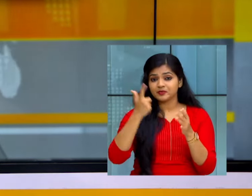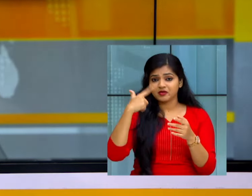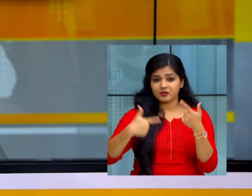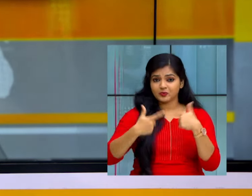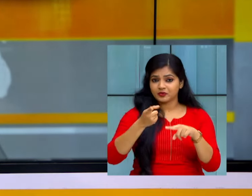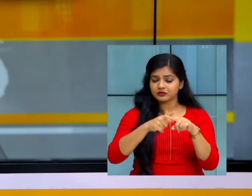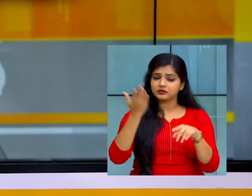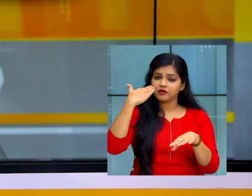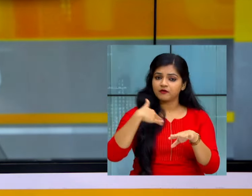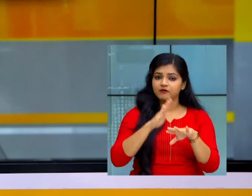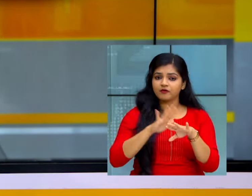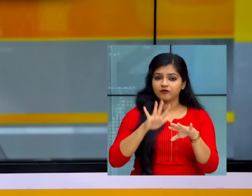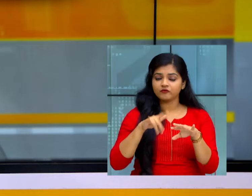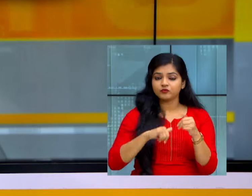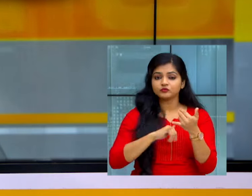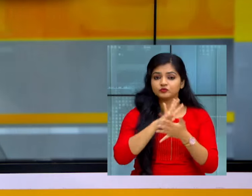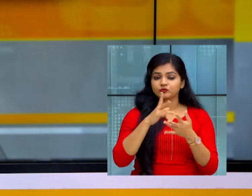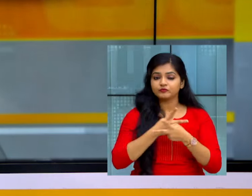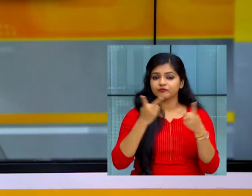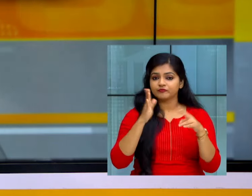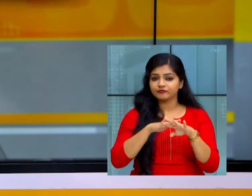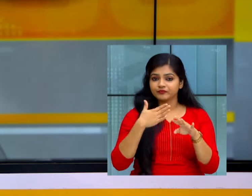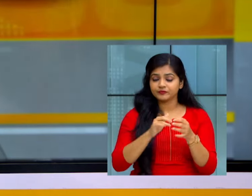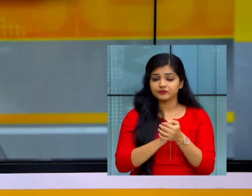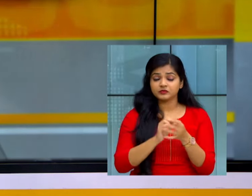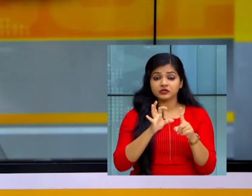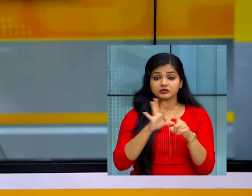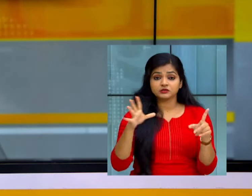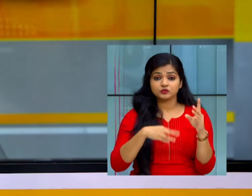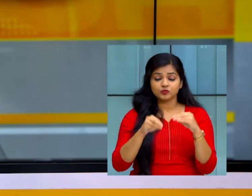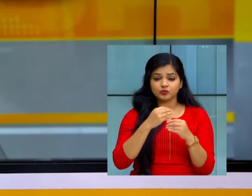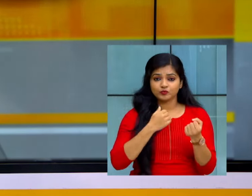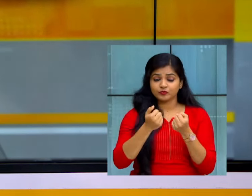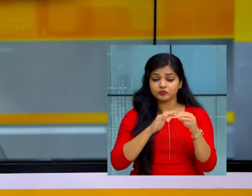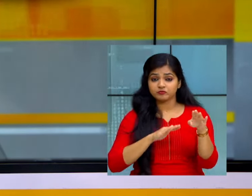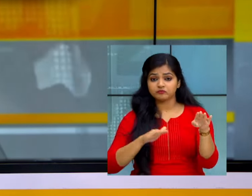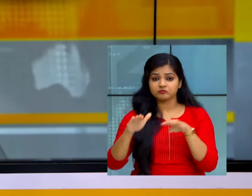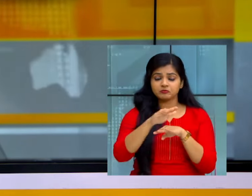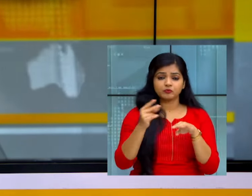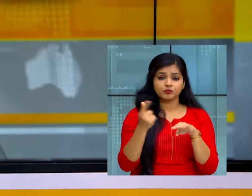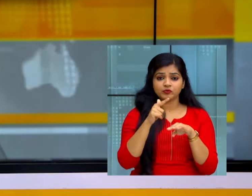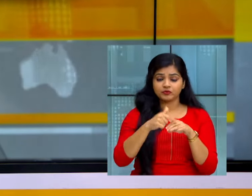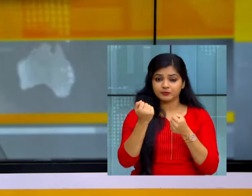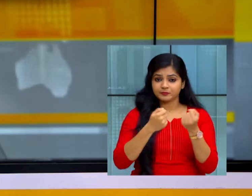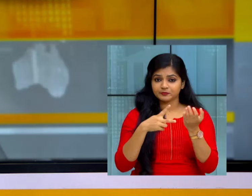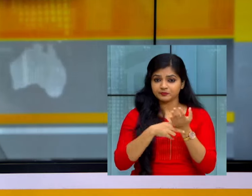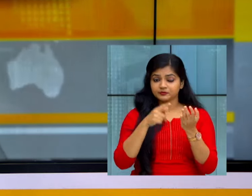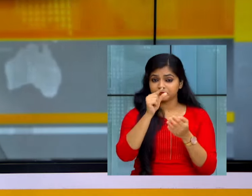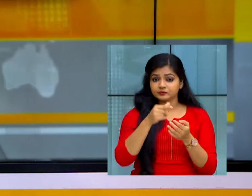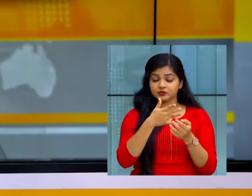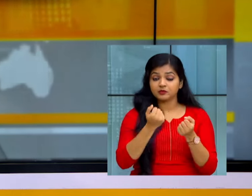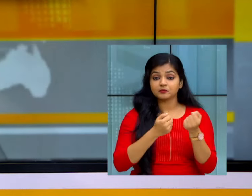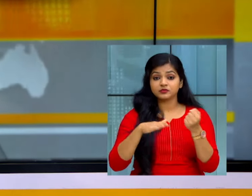തനിക്കുമുണ്ടായെന്ന് നടി സമൂഹമാധ്യമങ്ങളിൽ പങ്കുവെച്ചു അപകടകരമാം വിധം തൻറെ വാഹനത്തെ മറികടന്ന ഡ്രൈവർ പിന്നീട് ബസ് നിർത്തി